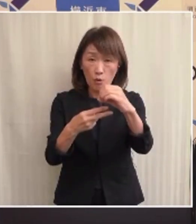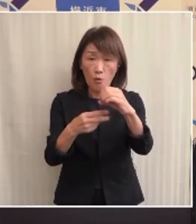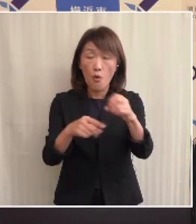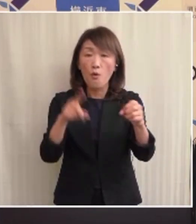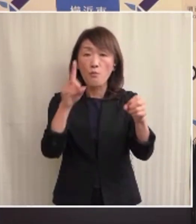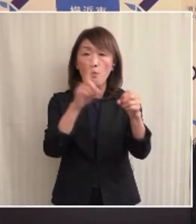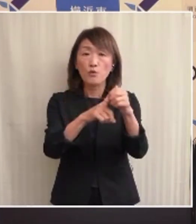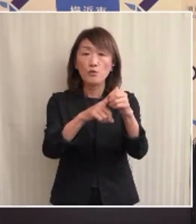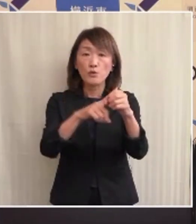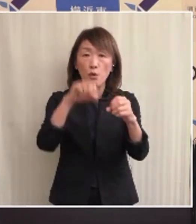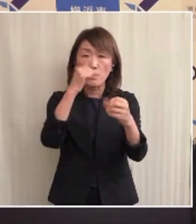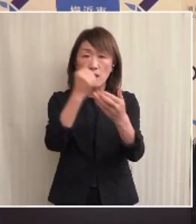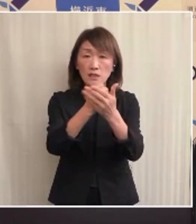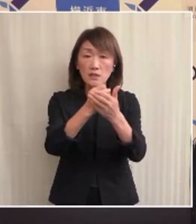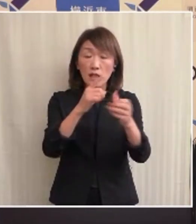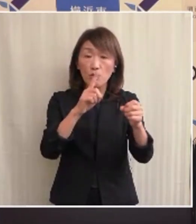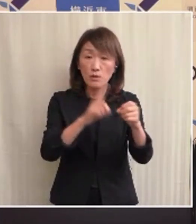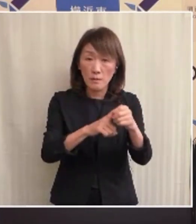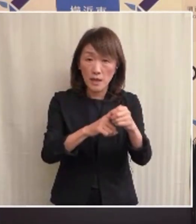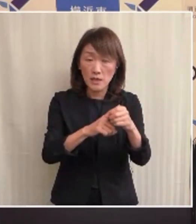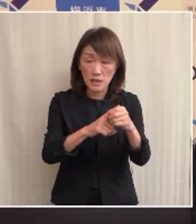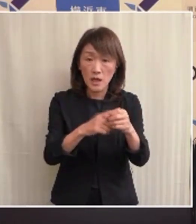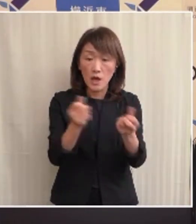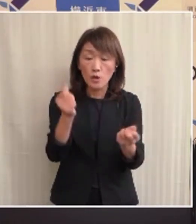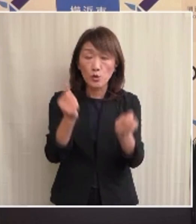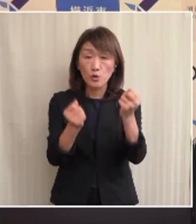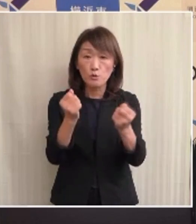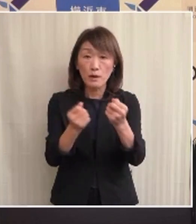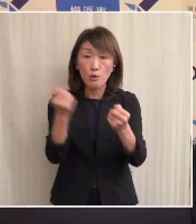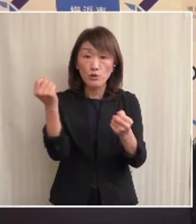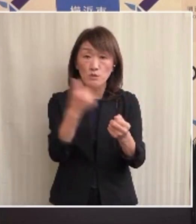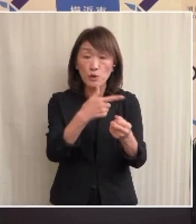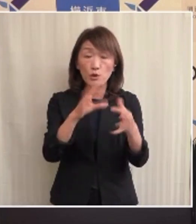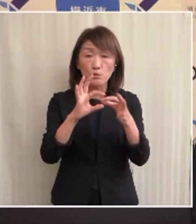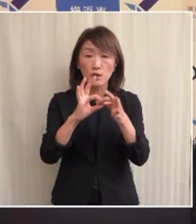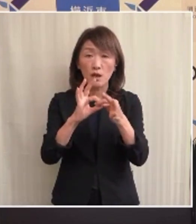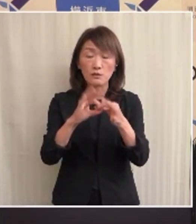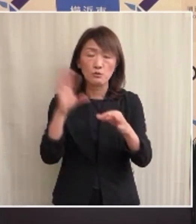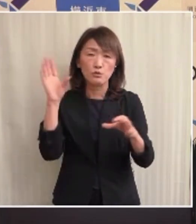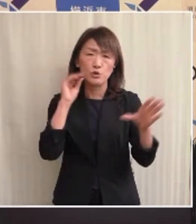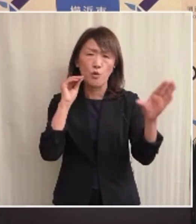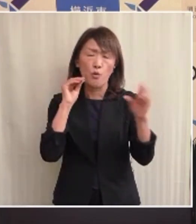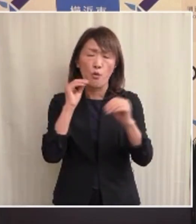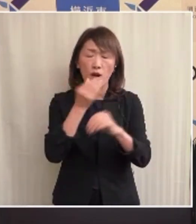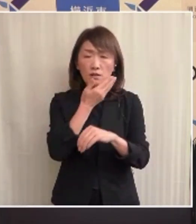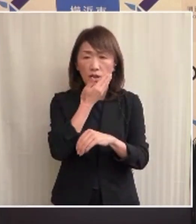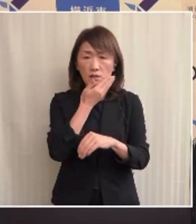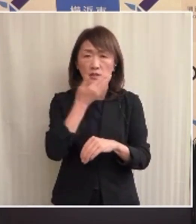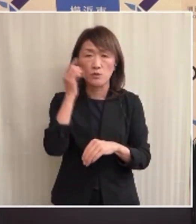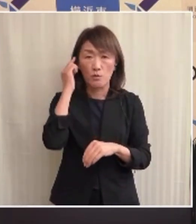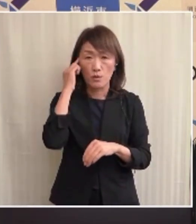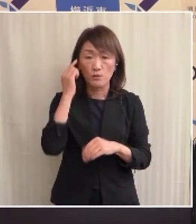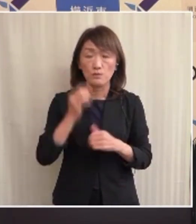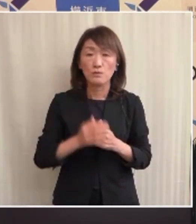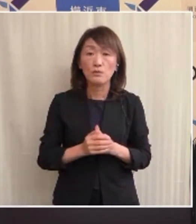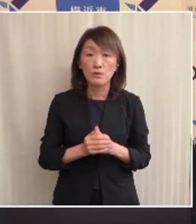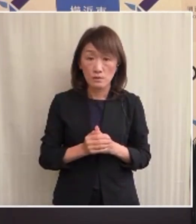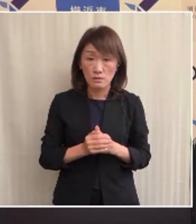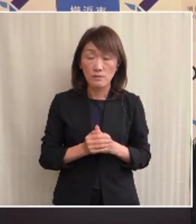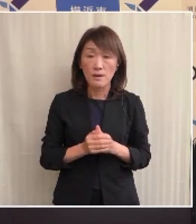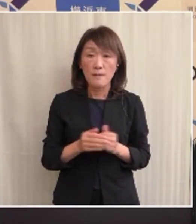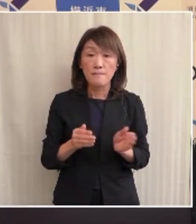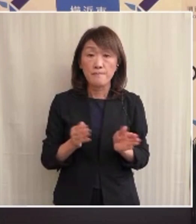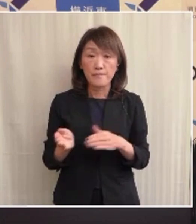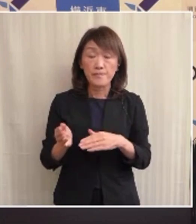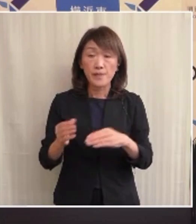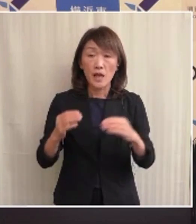成するためにこのスピードに関する情報というのが、不可欠であると考えております。また交通規制